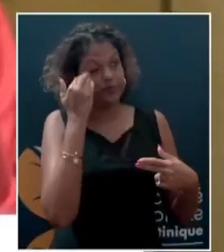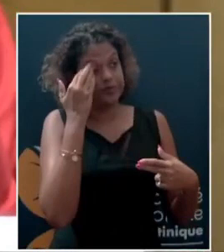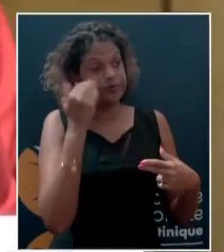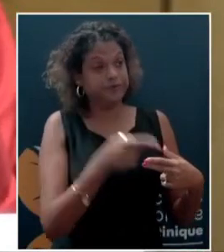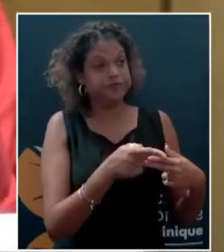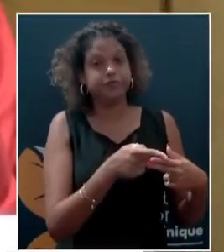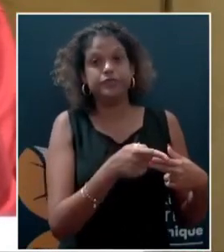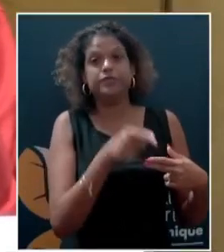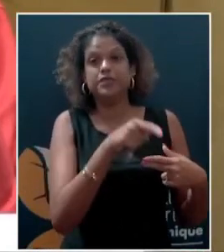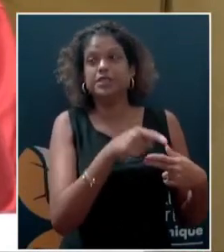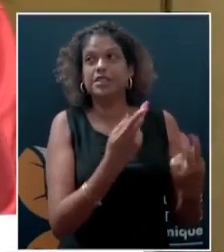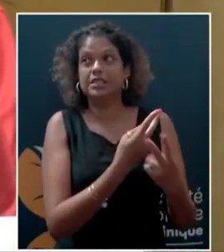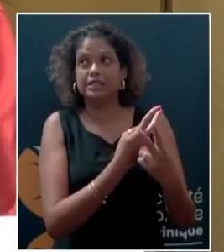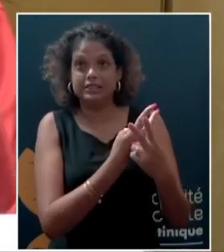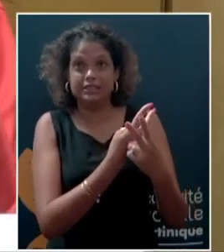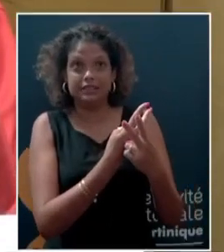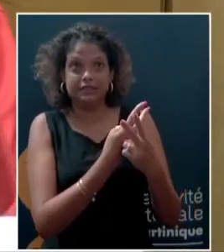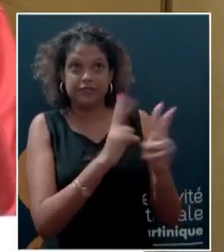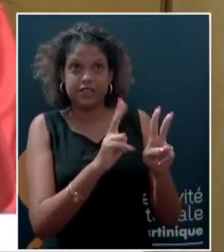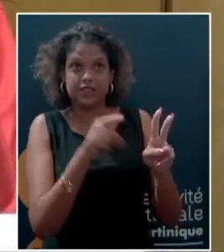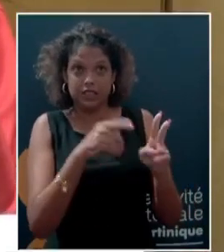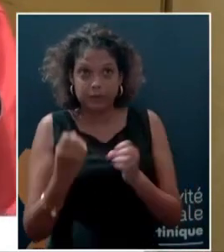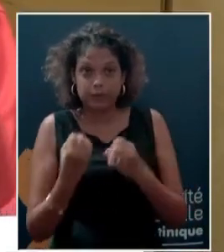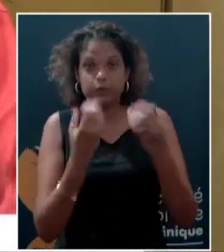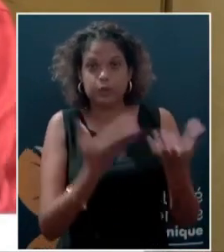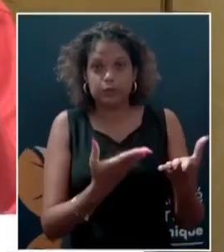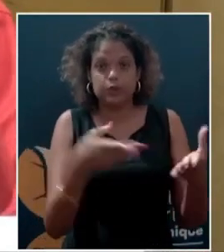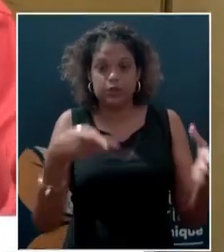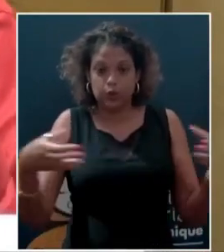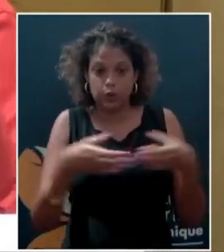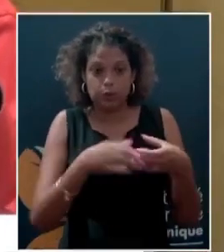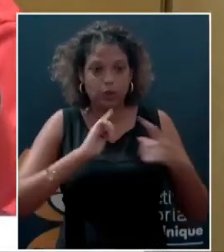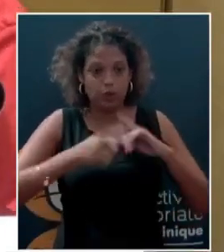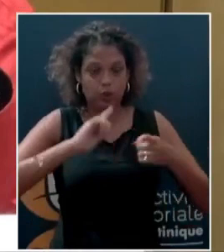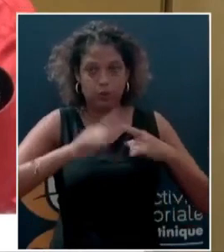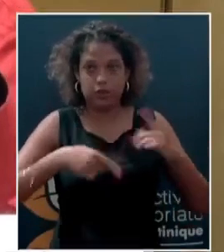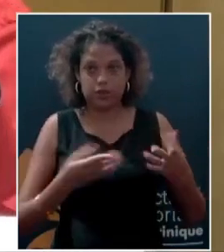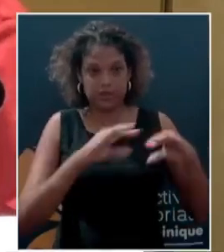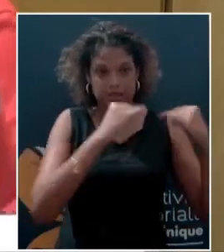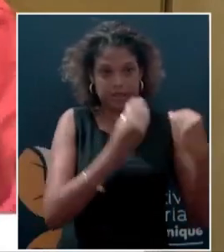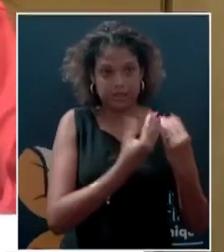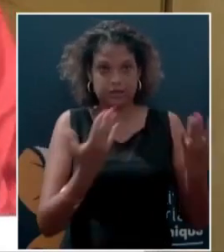où la ville propose un groupement de commandes avec la CTM et que la CTM assure